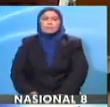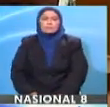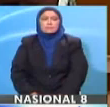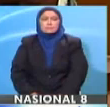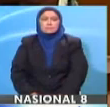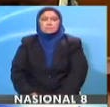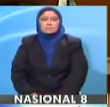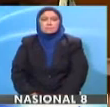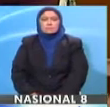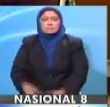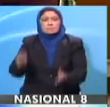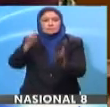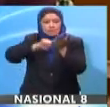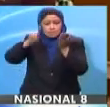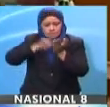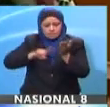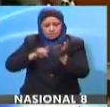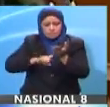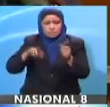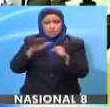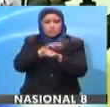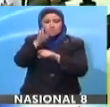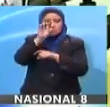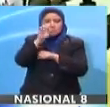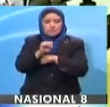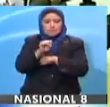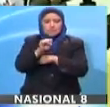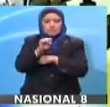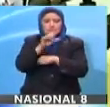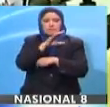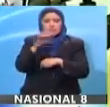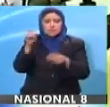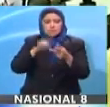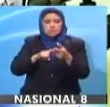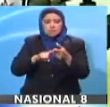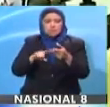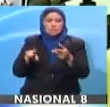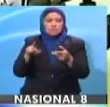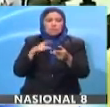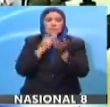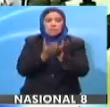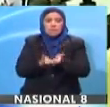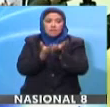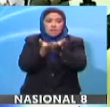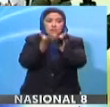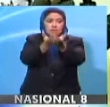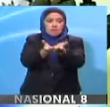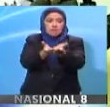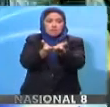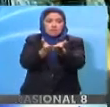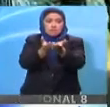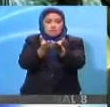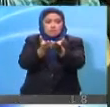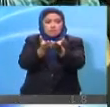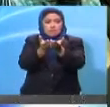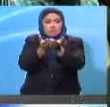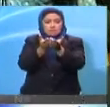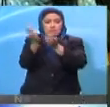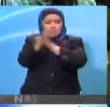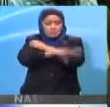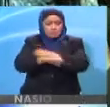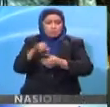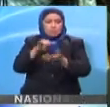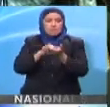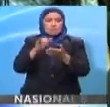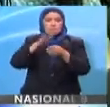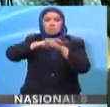pendakwaan sianuh Kesak dan kapal okim Harmoni ini dijangka selesai sebaik saja lapan perompak